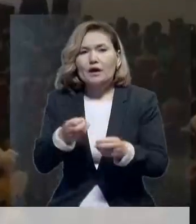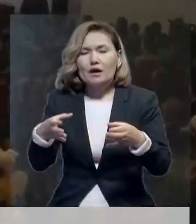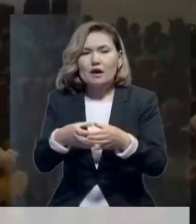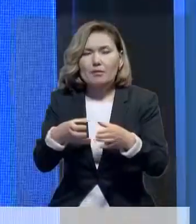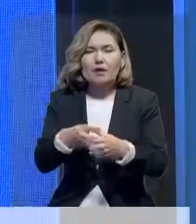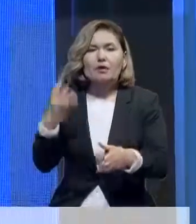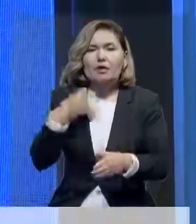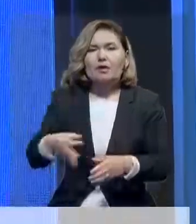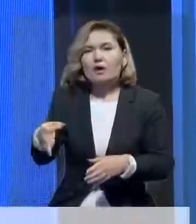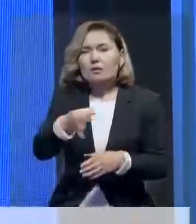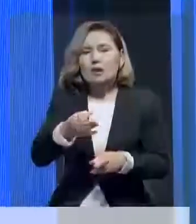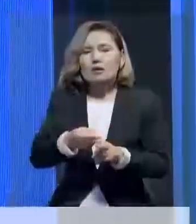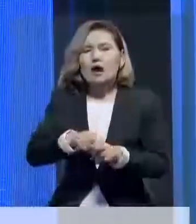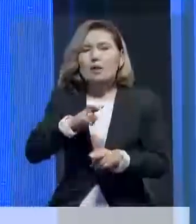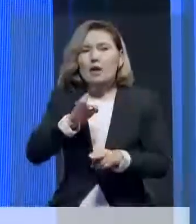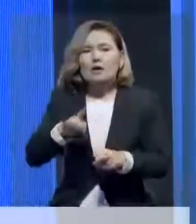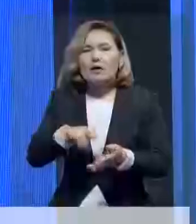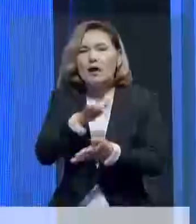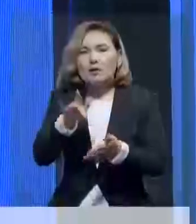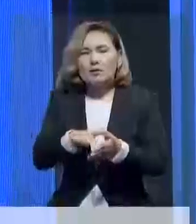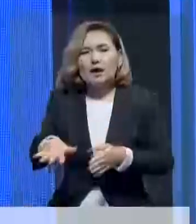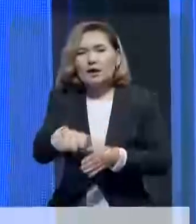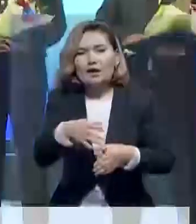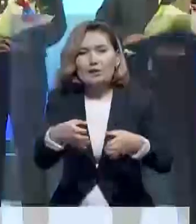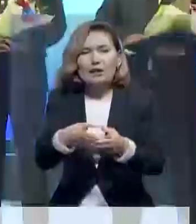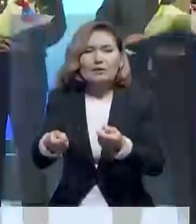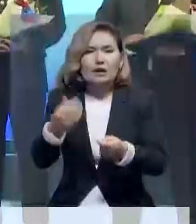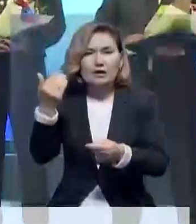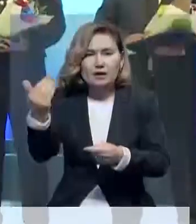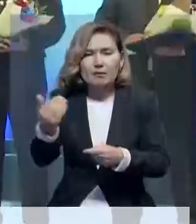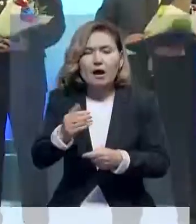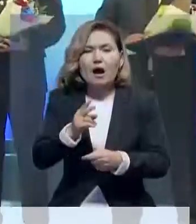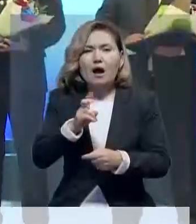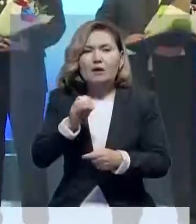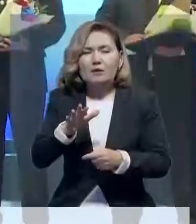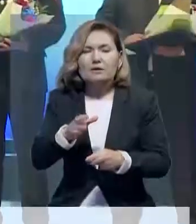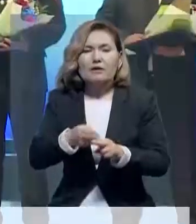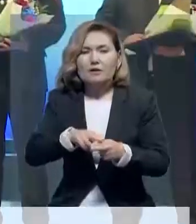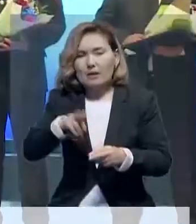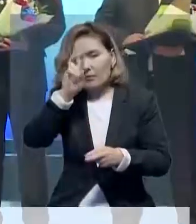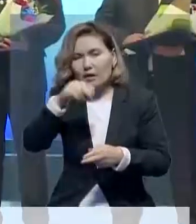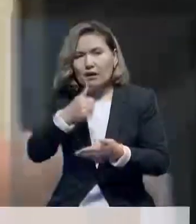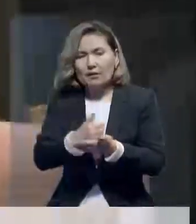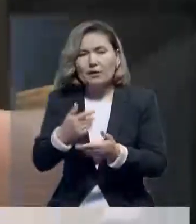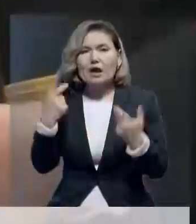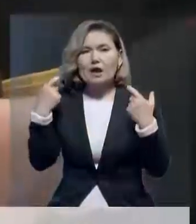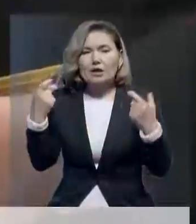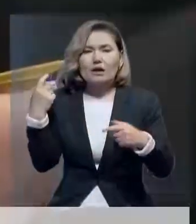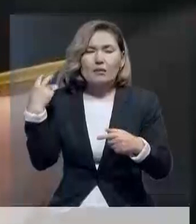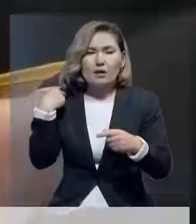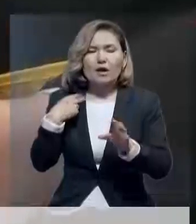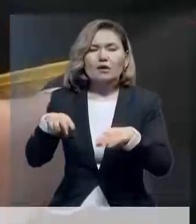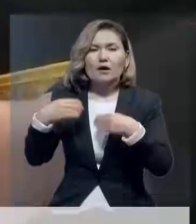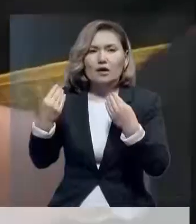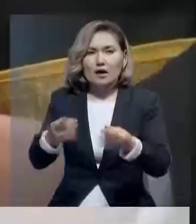комитеті Қызылорда облысы және Байқоңыр қаласы бойынша департаментінің бастығы Болат Қалмырзаевқа мемлекет басшысы генерал шенін табыстағанын